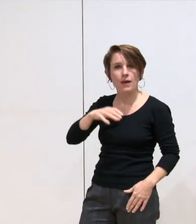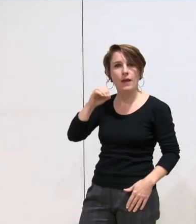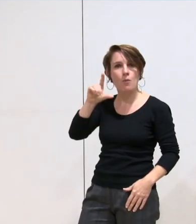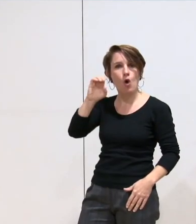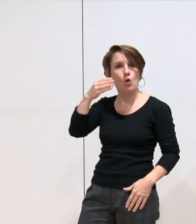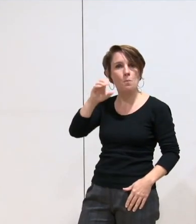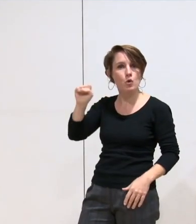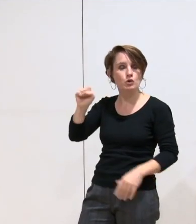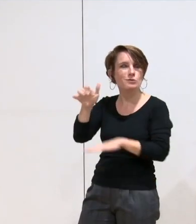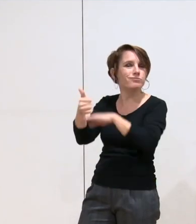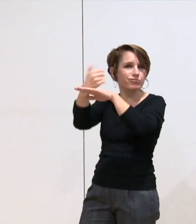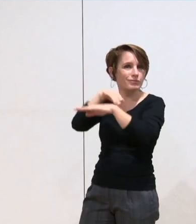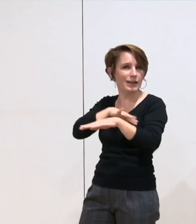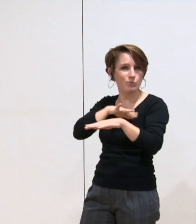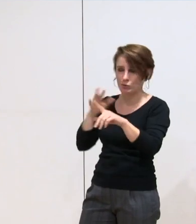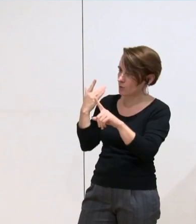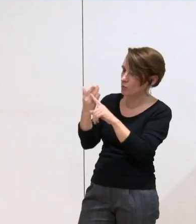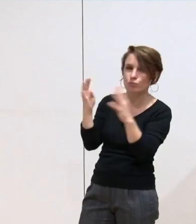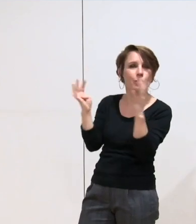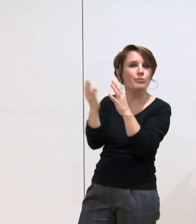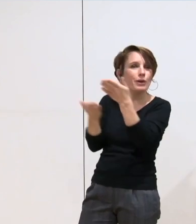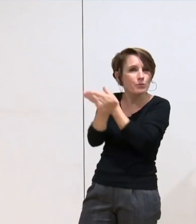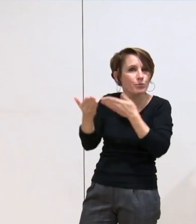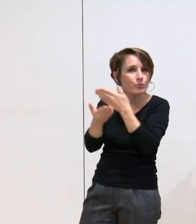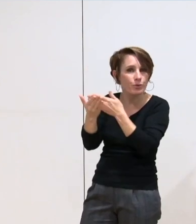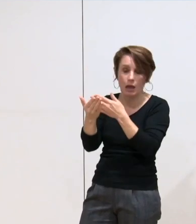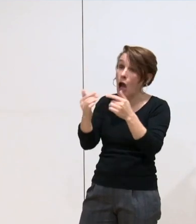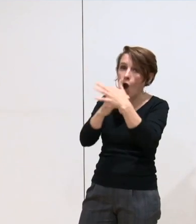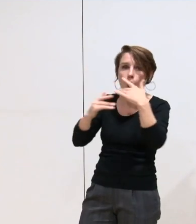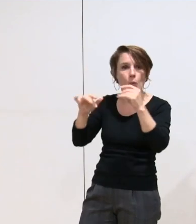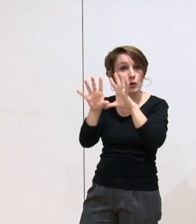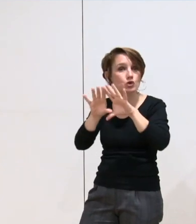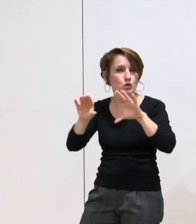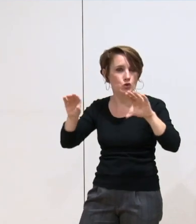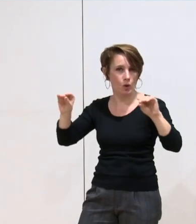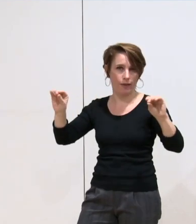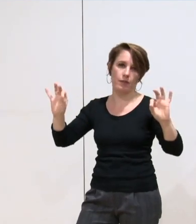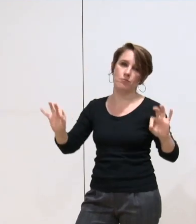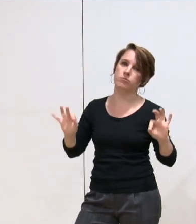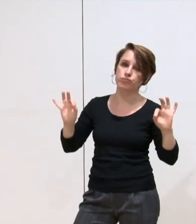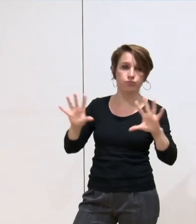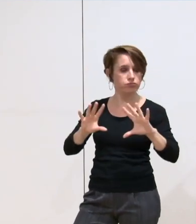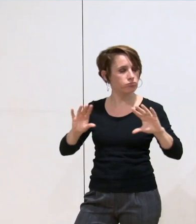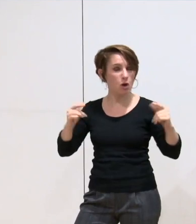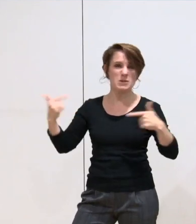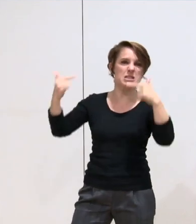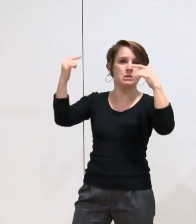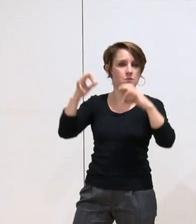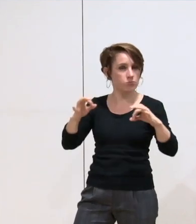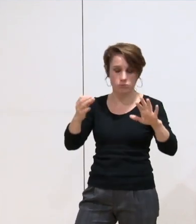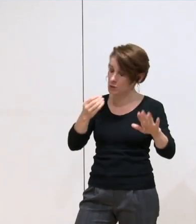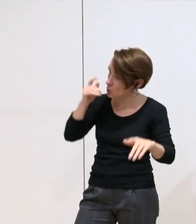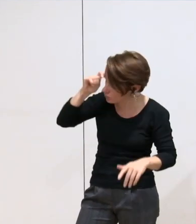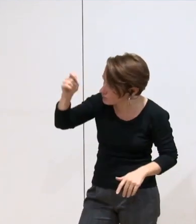climat serein, apaisé, et c'était nécessaire pour ce type de travail-là. Il faudra peut-être aller plus loin dans